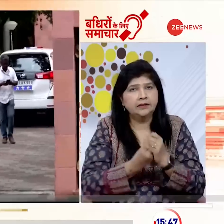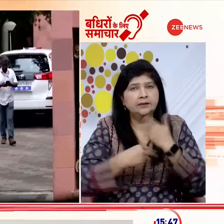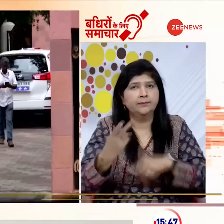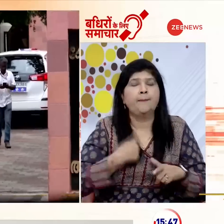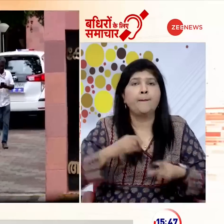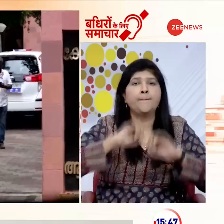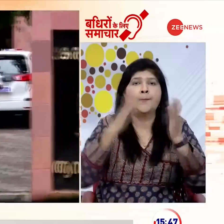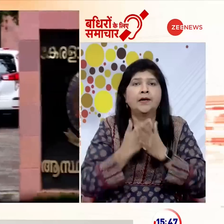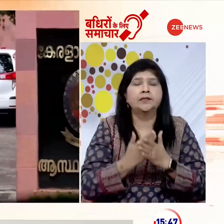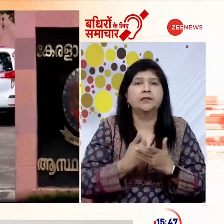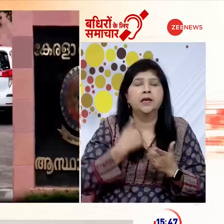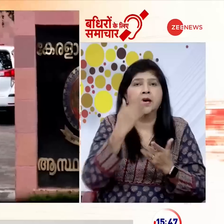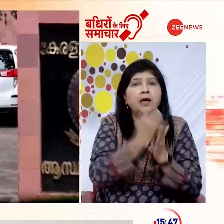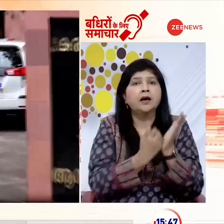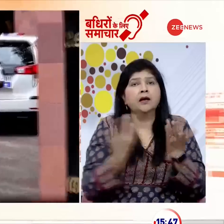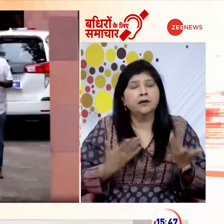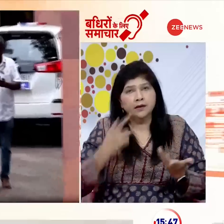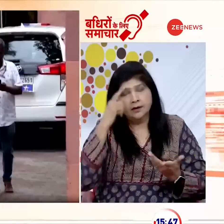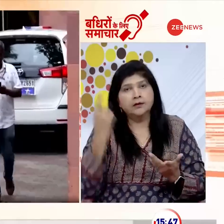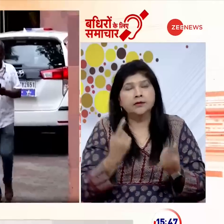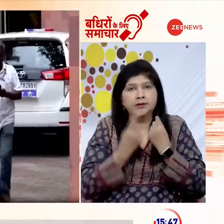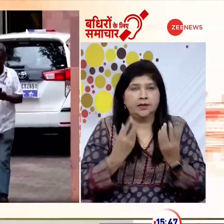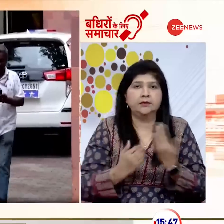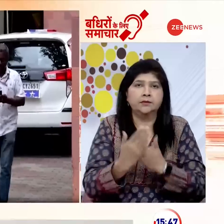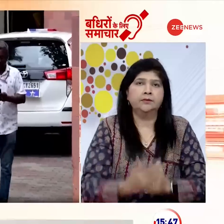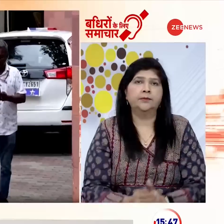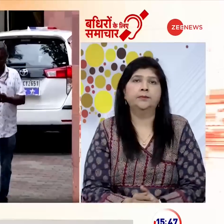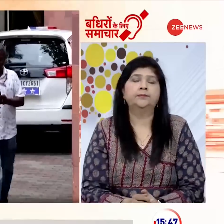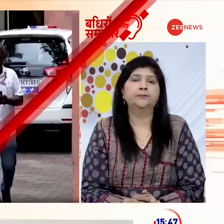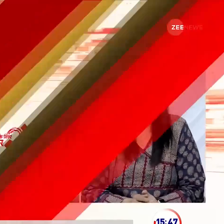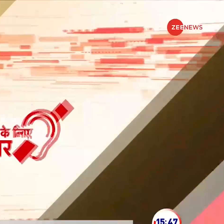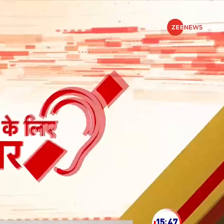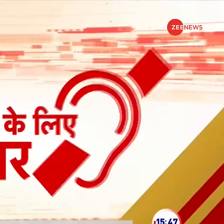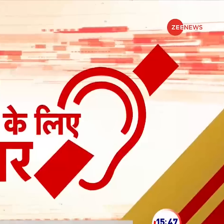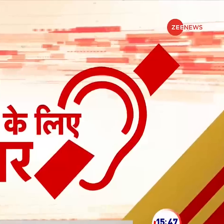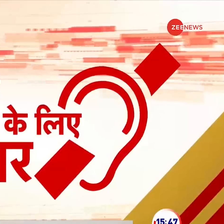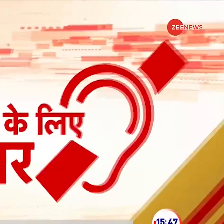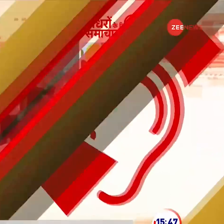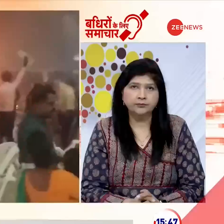टीम ब्लास्ट के कारणों की जांच करेगी।